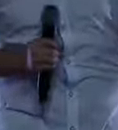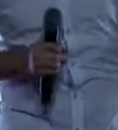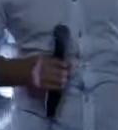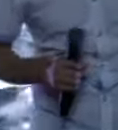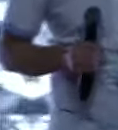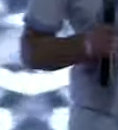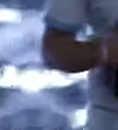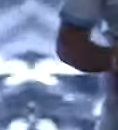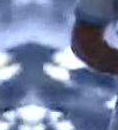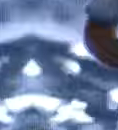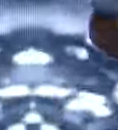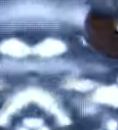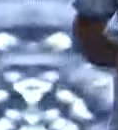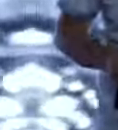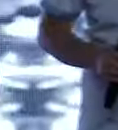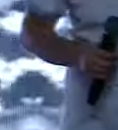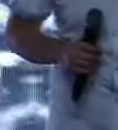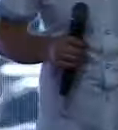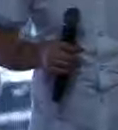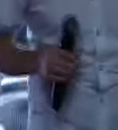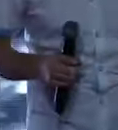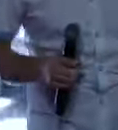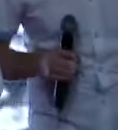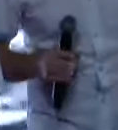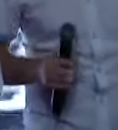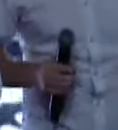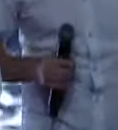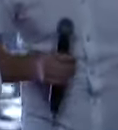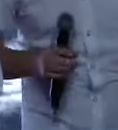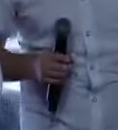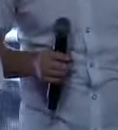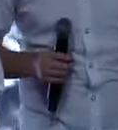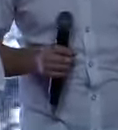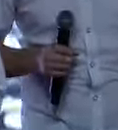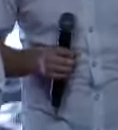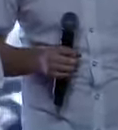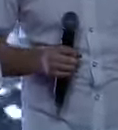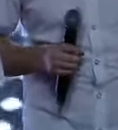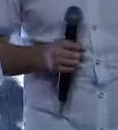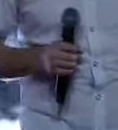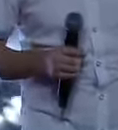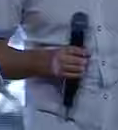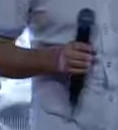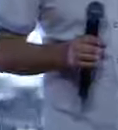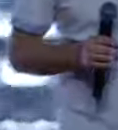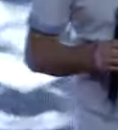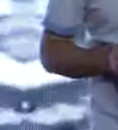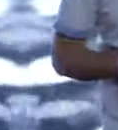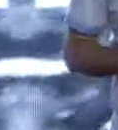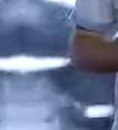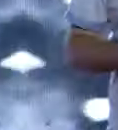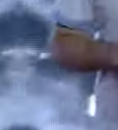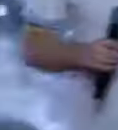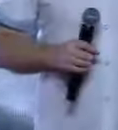życie przecież w końcu twoje jest. Marzenia spełnisz, jeśli chcesz. Zaczaruj